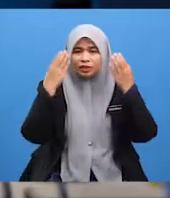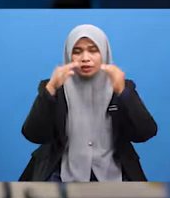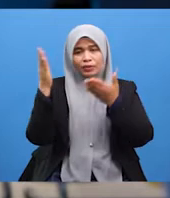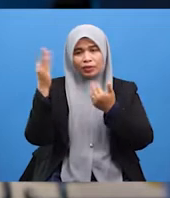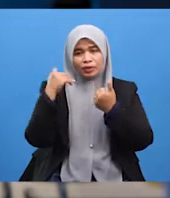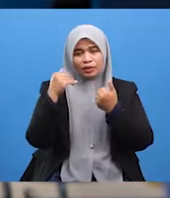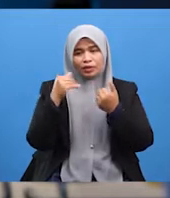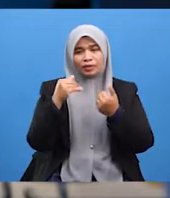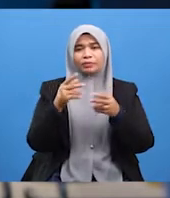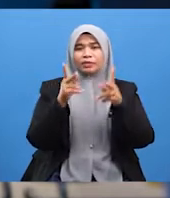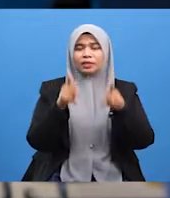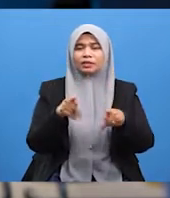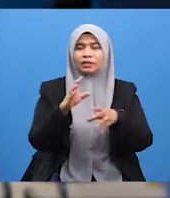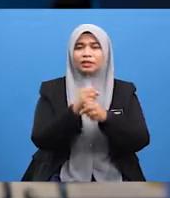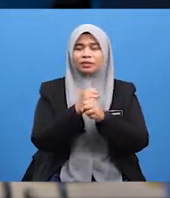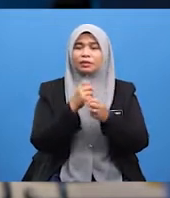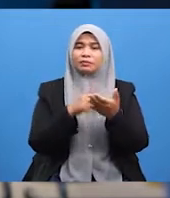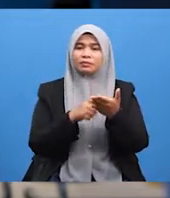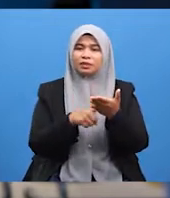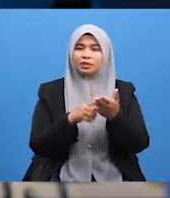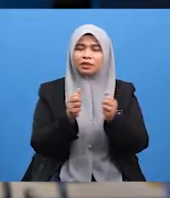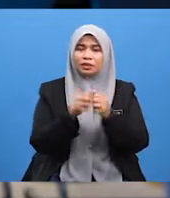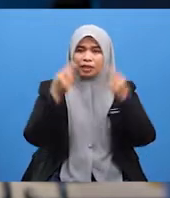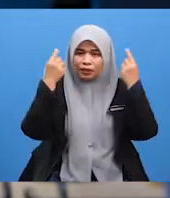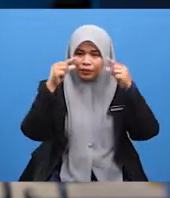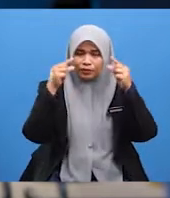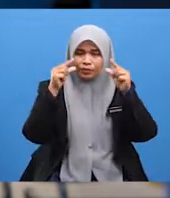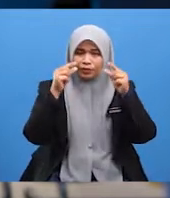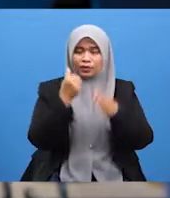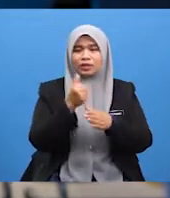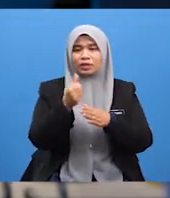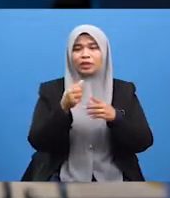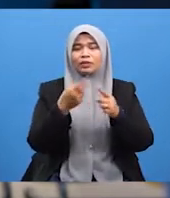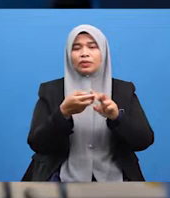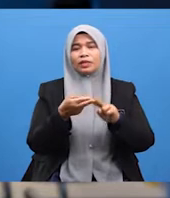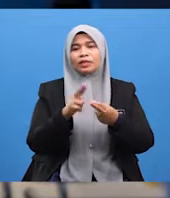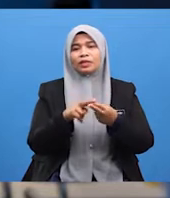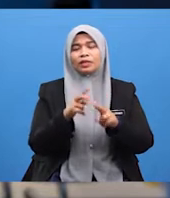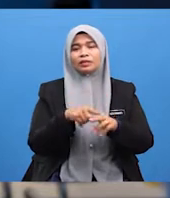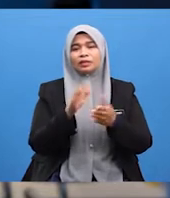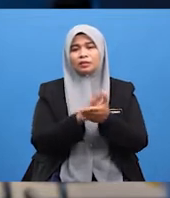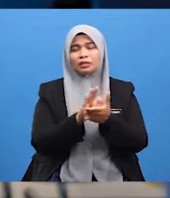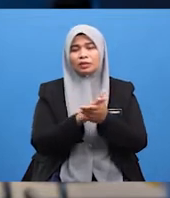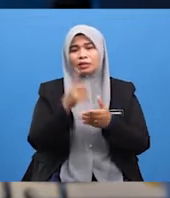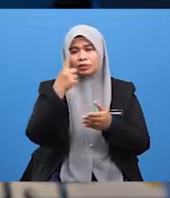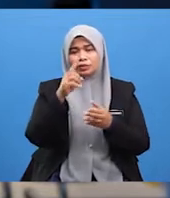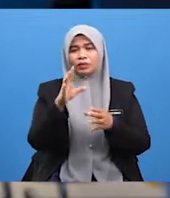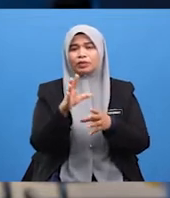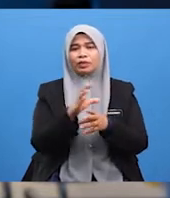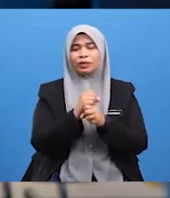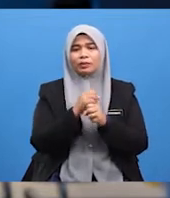Cikgu berharap para pelajar dapat berbincang dengan guru-guru atau rakan-rakan di sekolah untuk